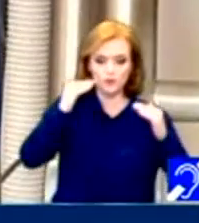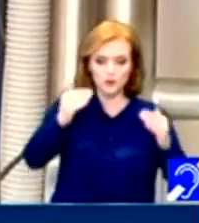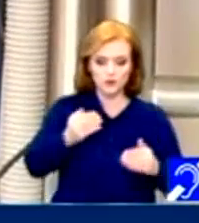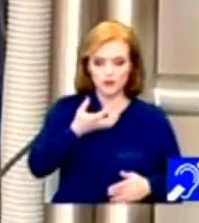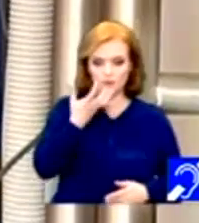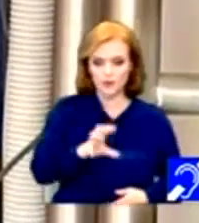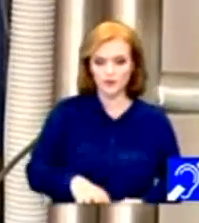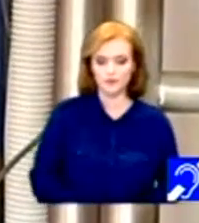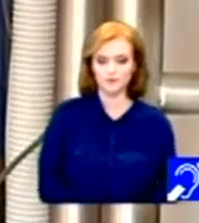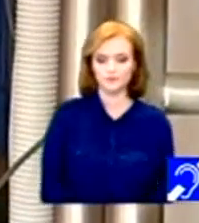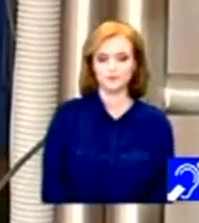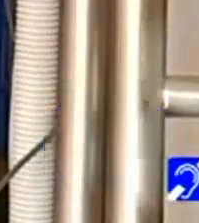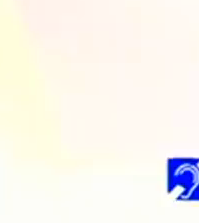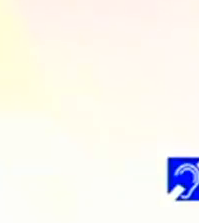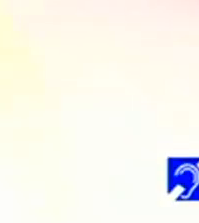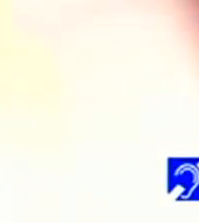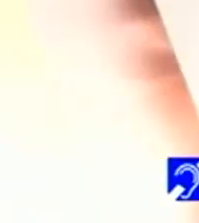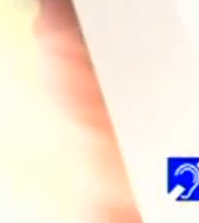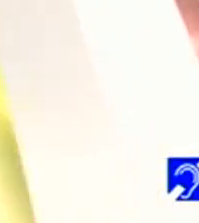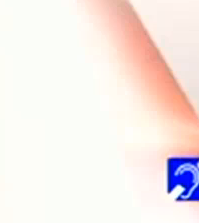termică. Acolo mai muncesc.